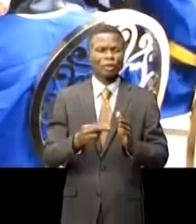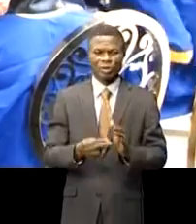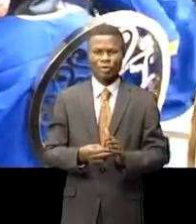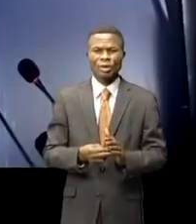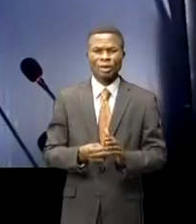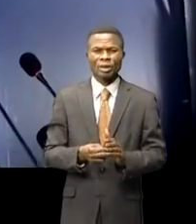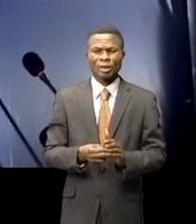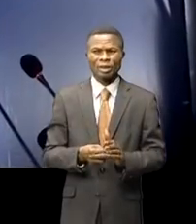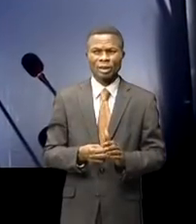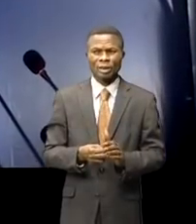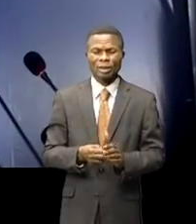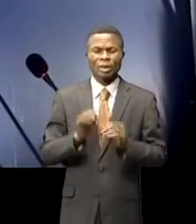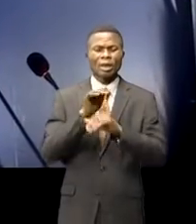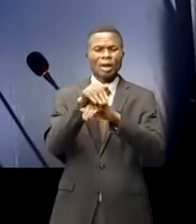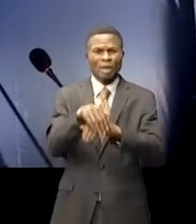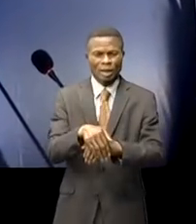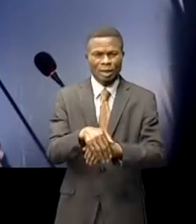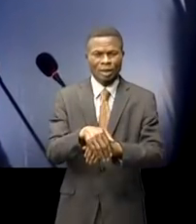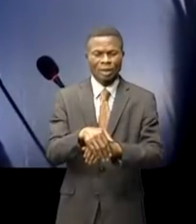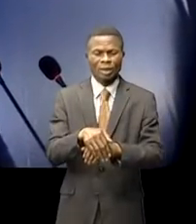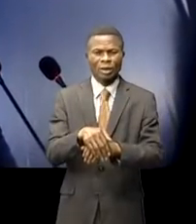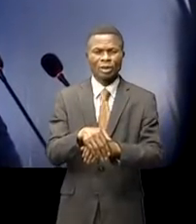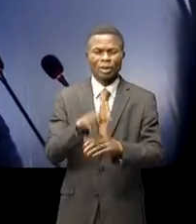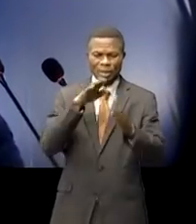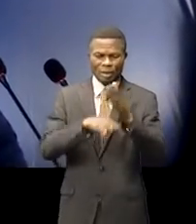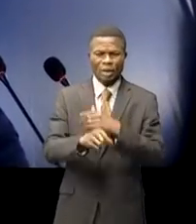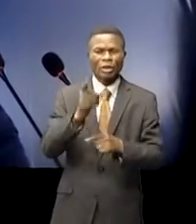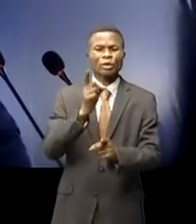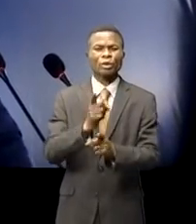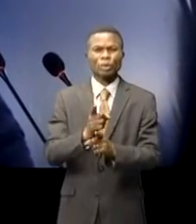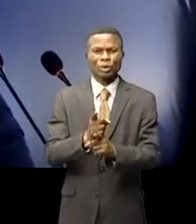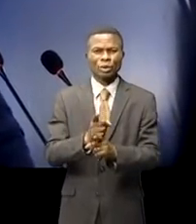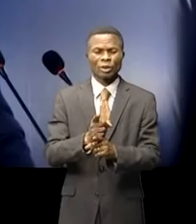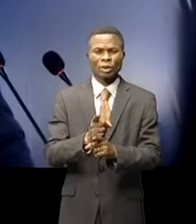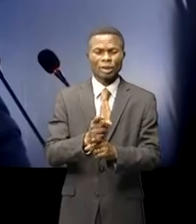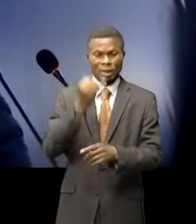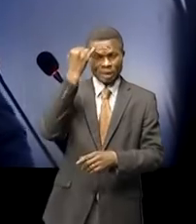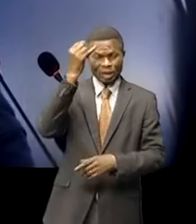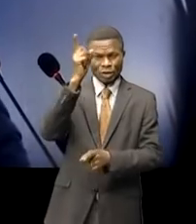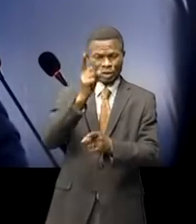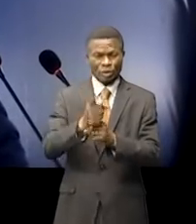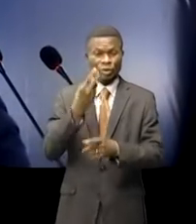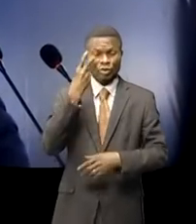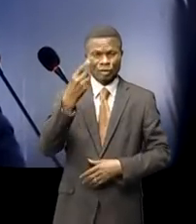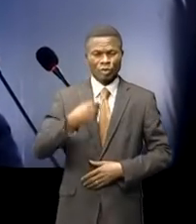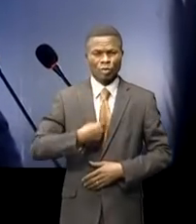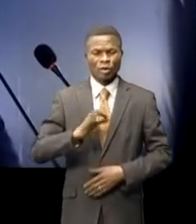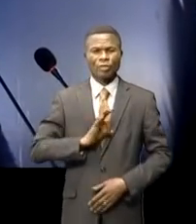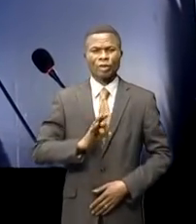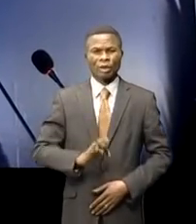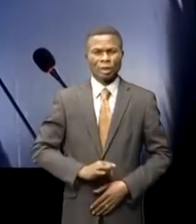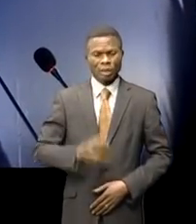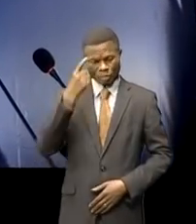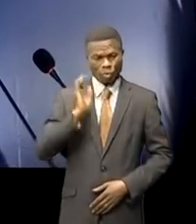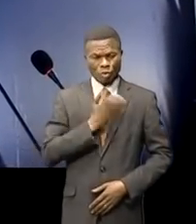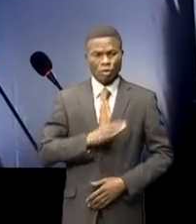l engagement qui rentre parfaitement dans la droite ligne de la vision on ce